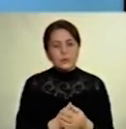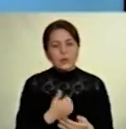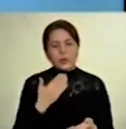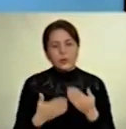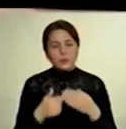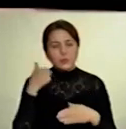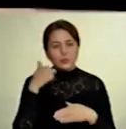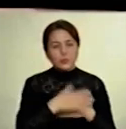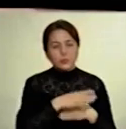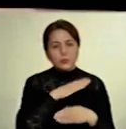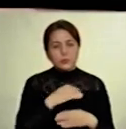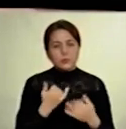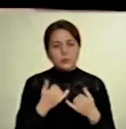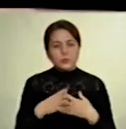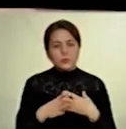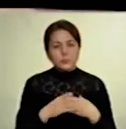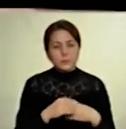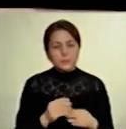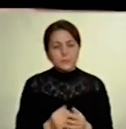olgan bo'lsangiz, keling endi siz bilan